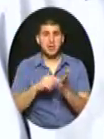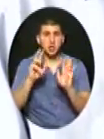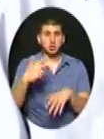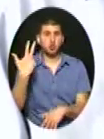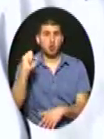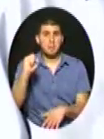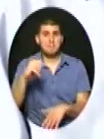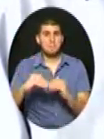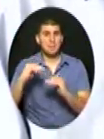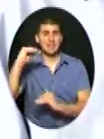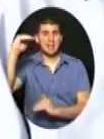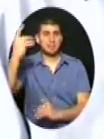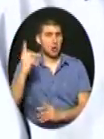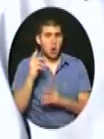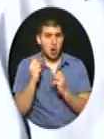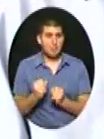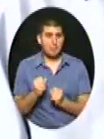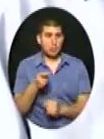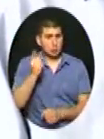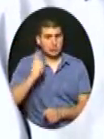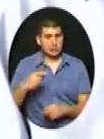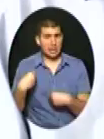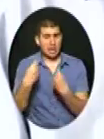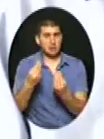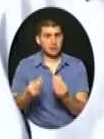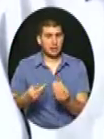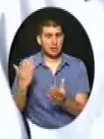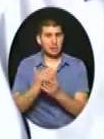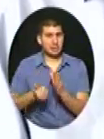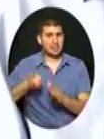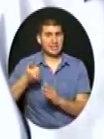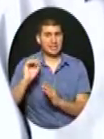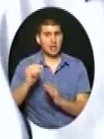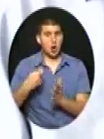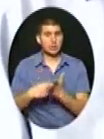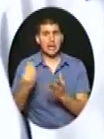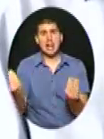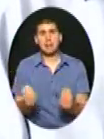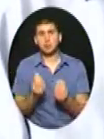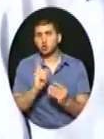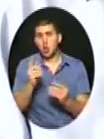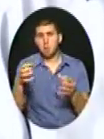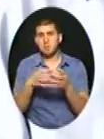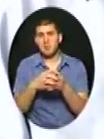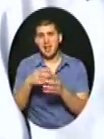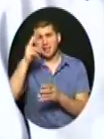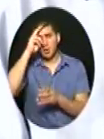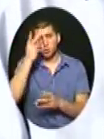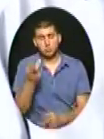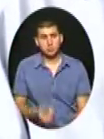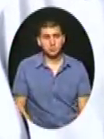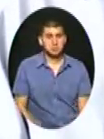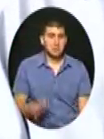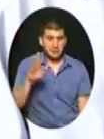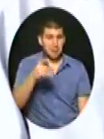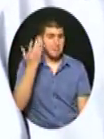30 מנדטים לא בטוח שהוא צריך לתת את התיק הבכיר הזה למישהו שאינו ממפלגת הליכוד הוא גם